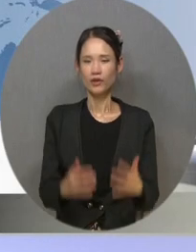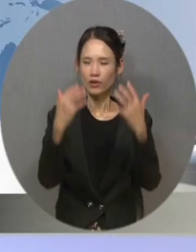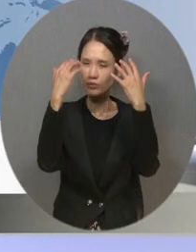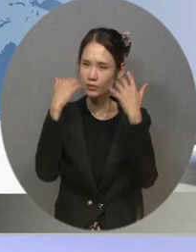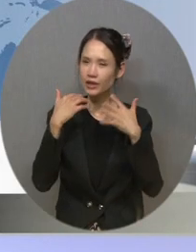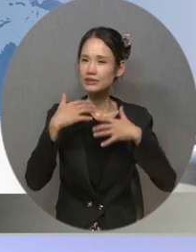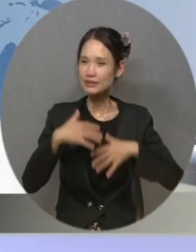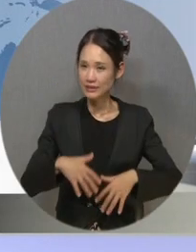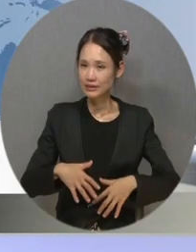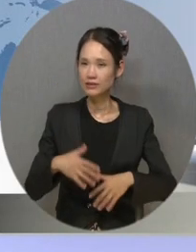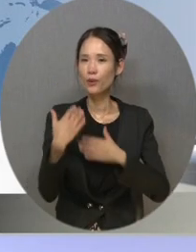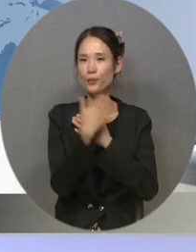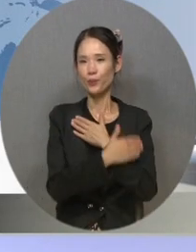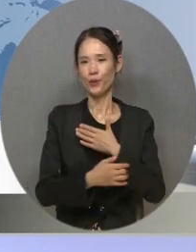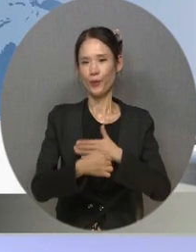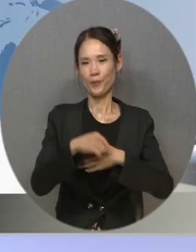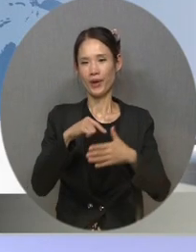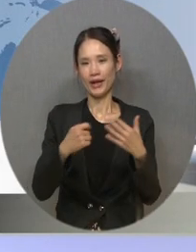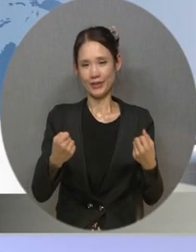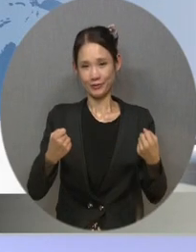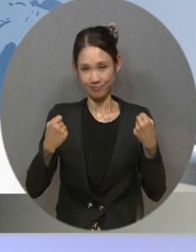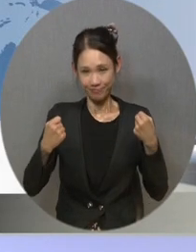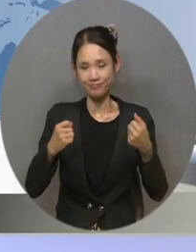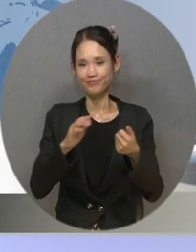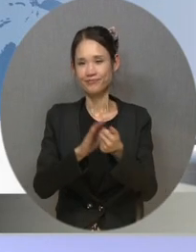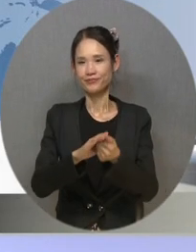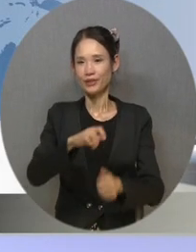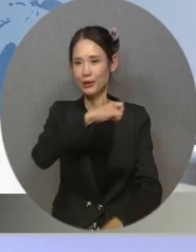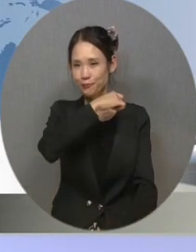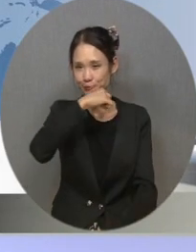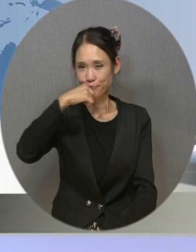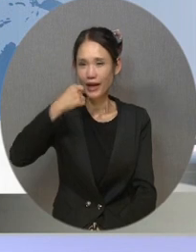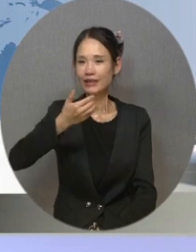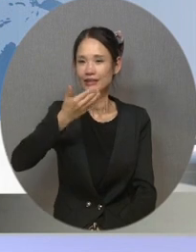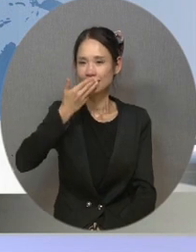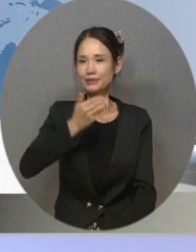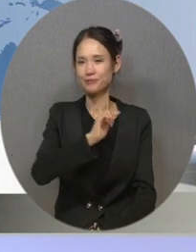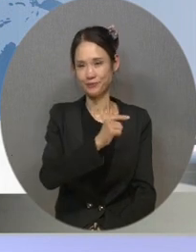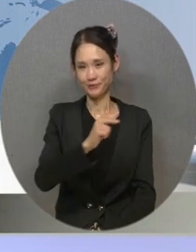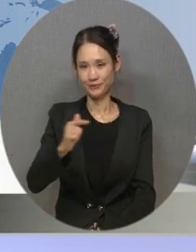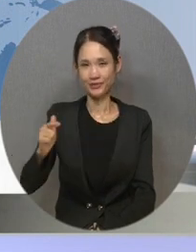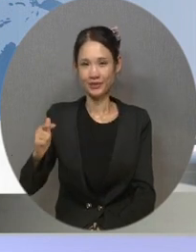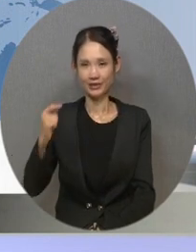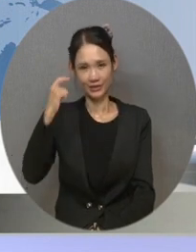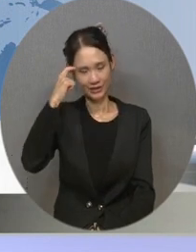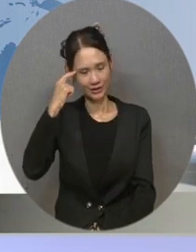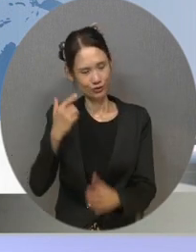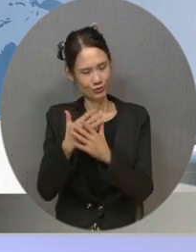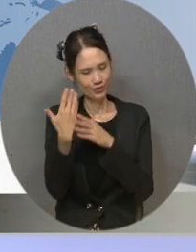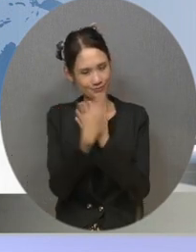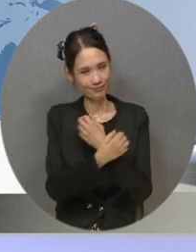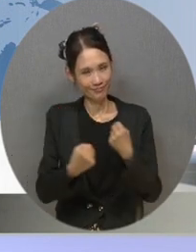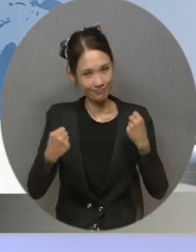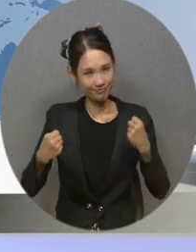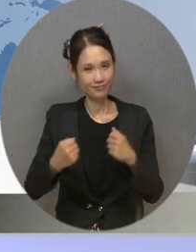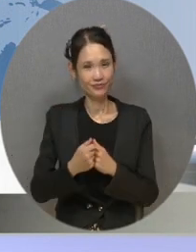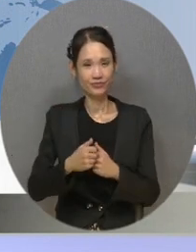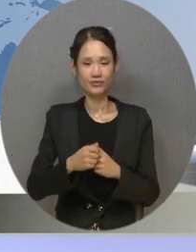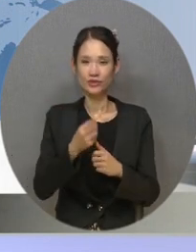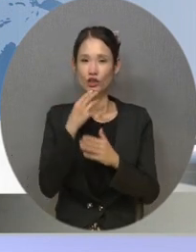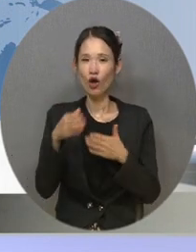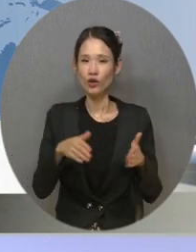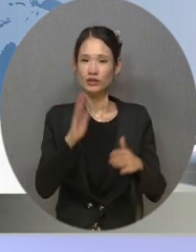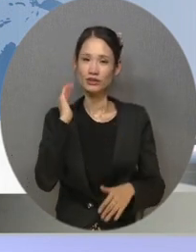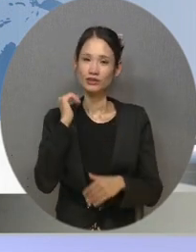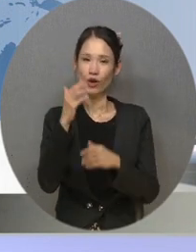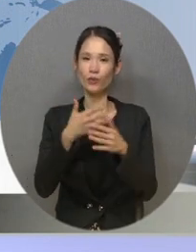무더위에 지친 몸과 마음의 기력을 불어넣는 맛있는 음식들. 생각만 해도 기운이 나는데요. 경기도 의정부의 한